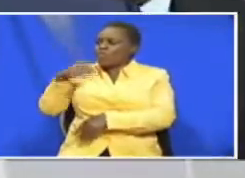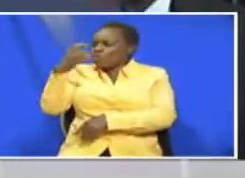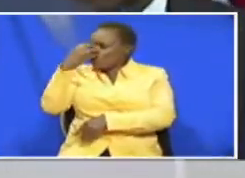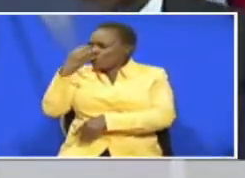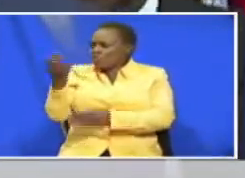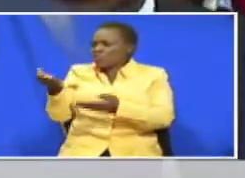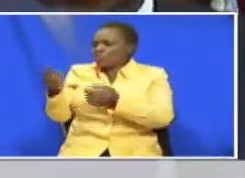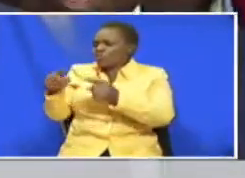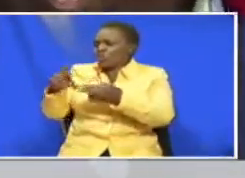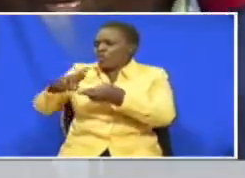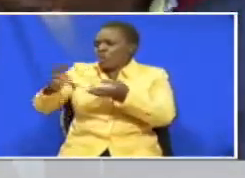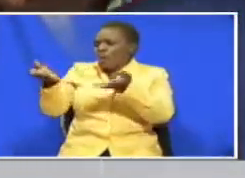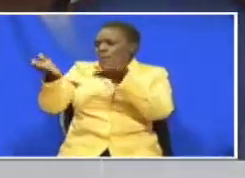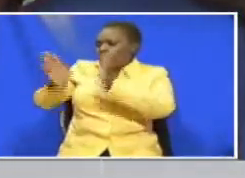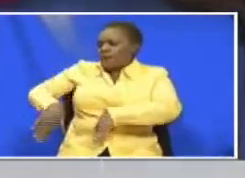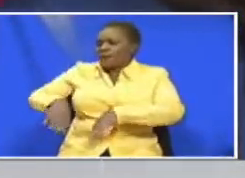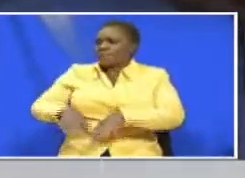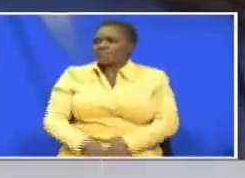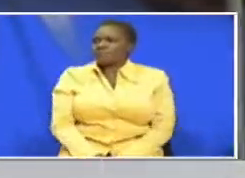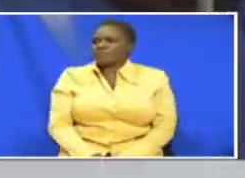kudidimia. Kenya,